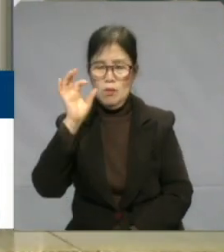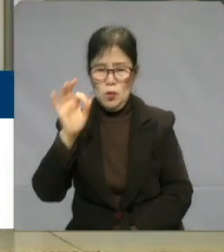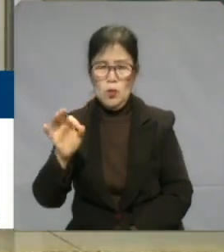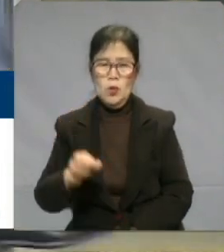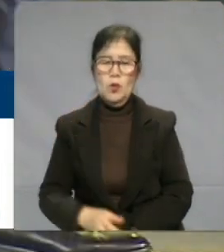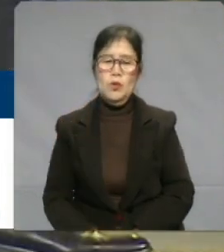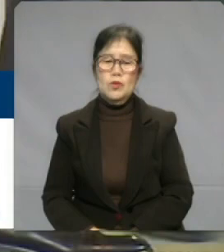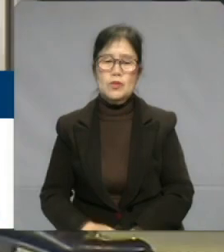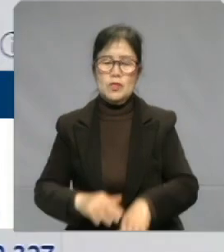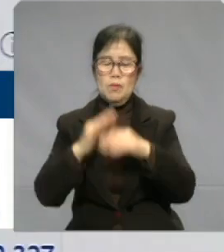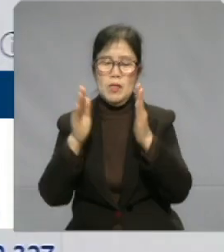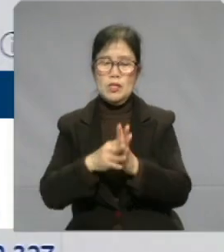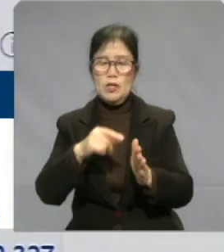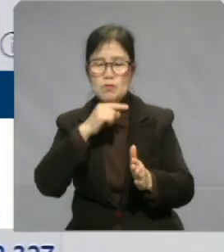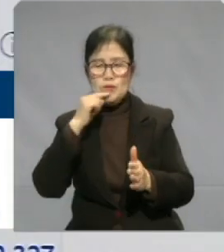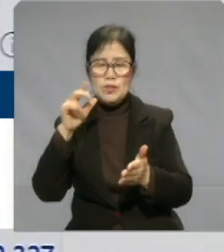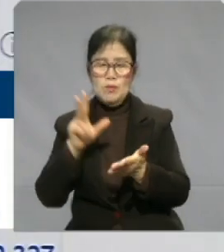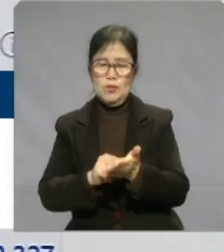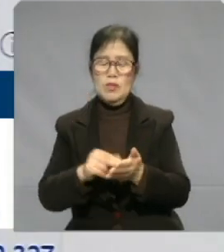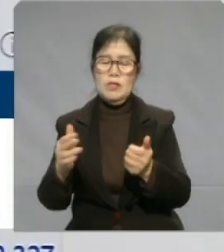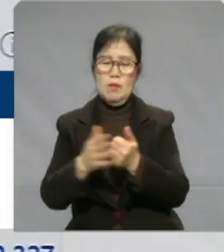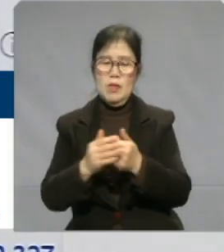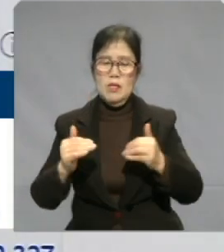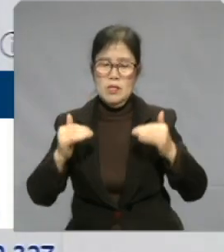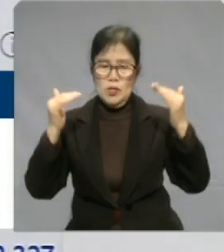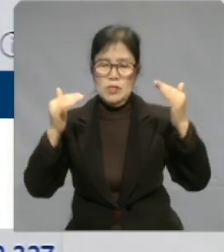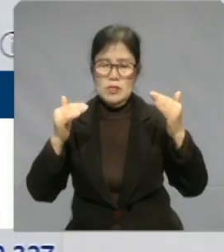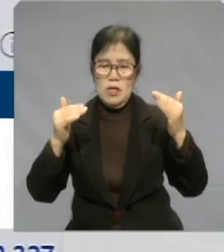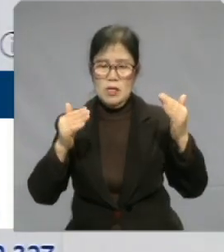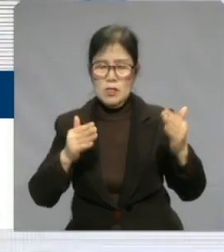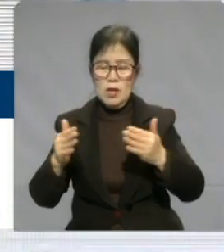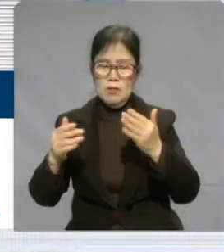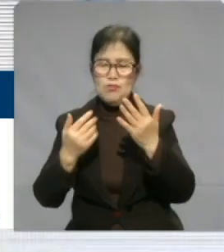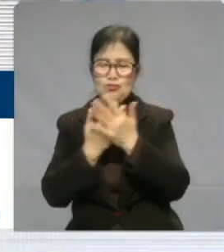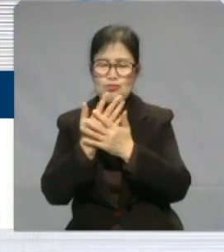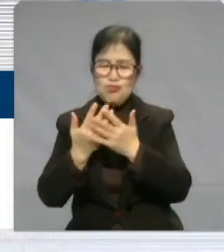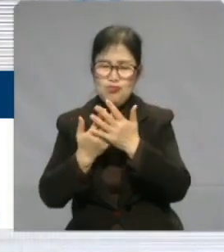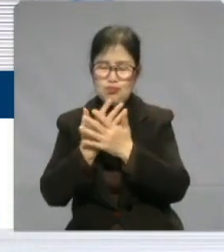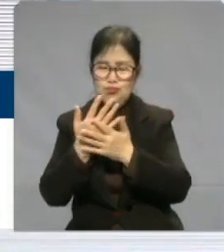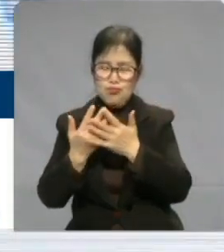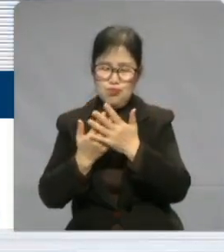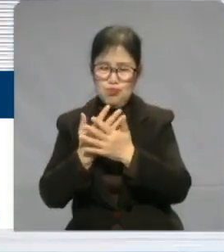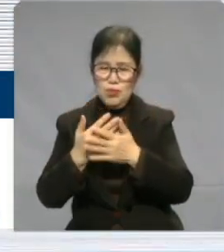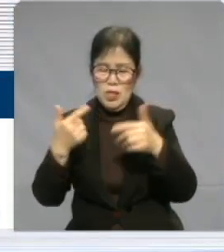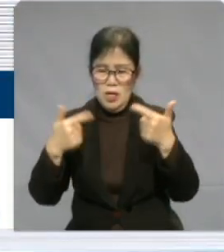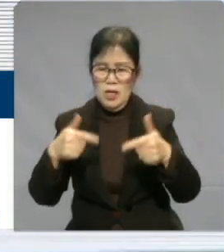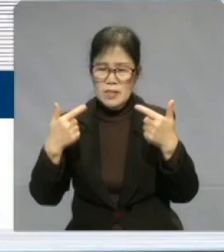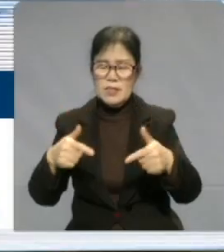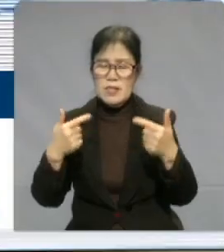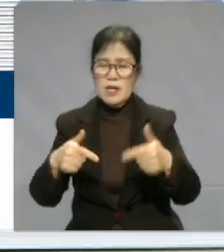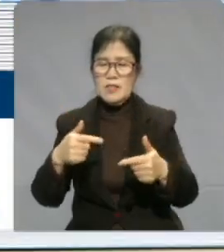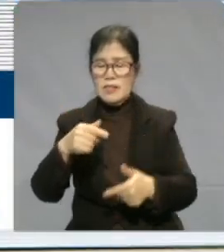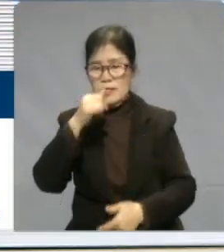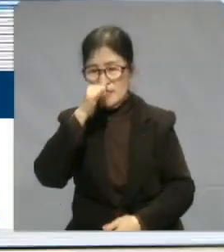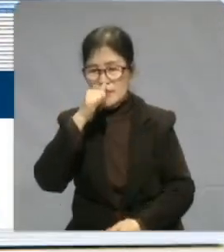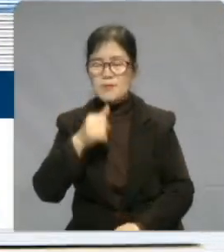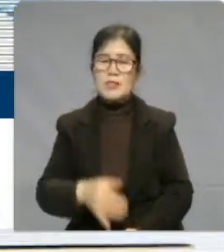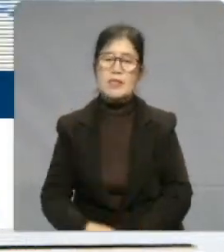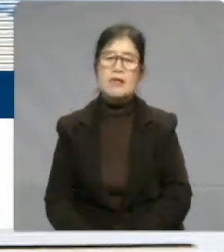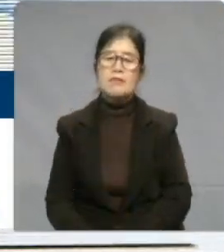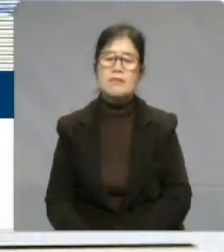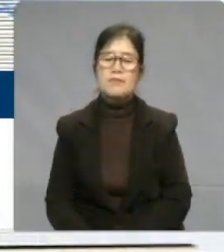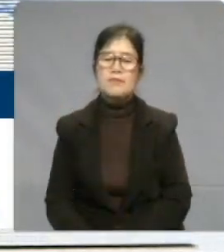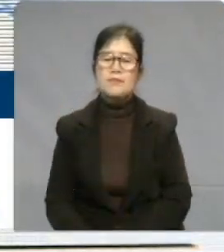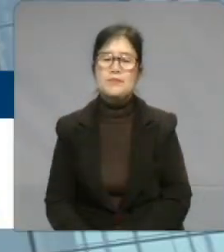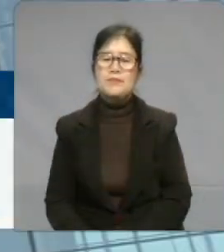있는 것이고요 전반적인 부채 문제 때문에 성상 경로상의 불확실성은 뭐 상존할 수밖에